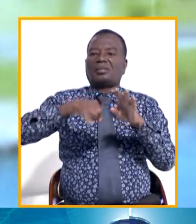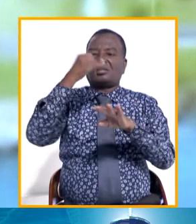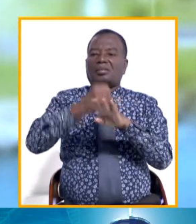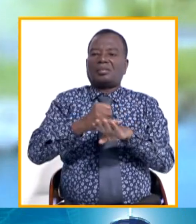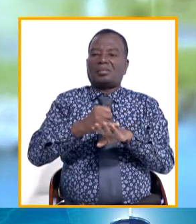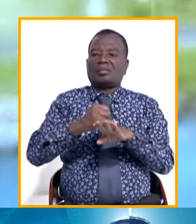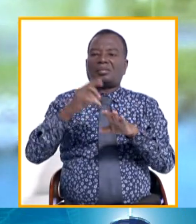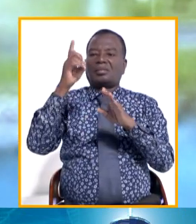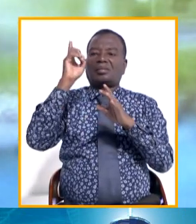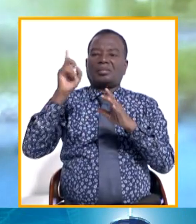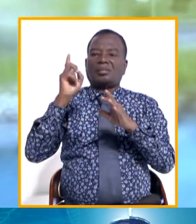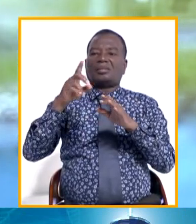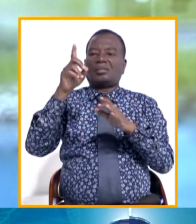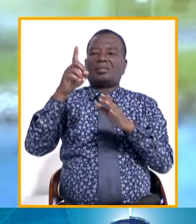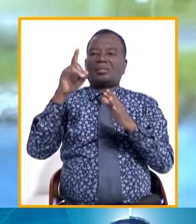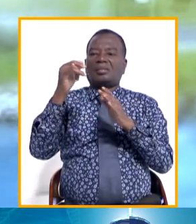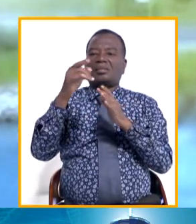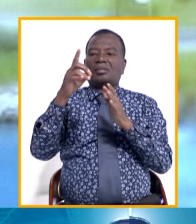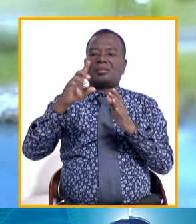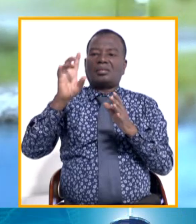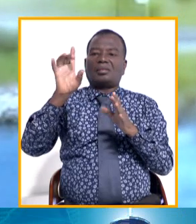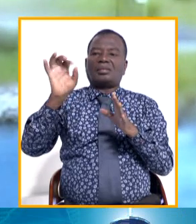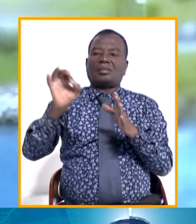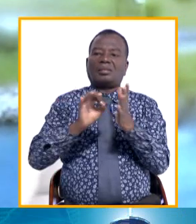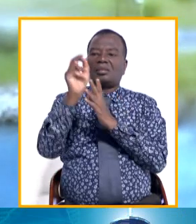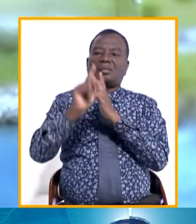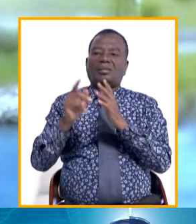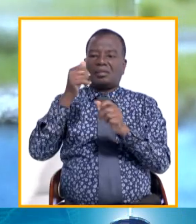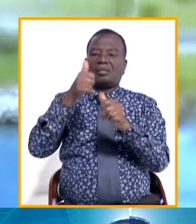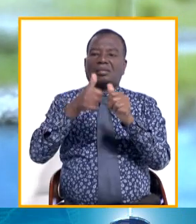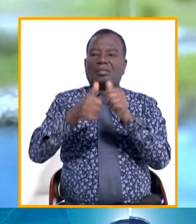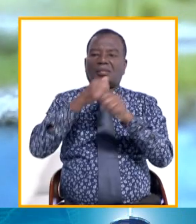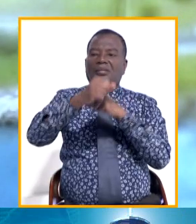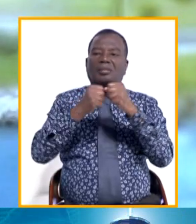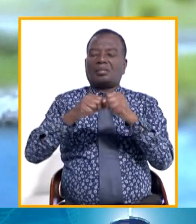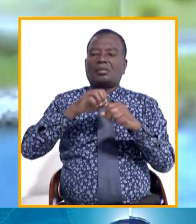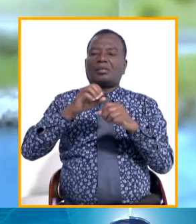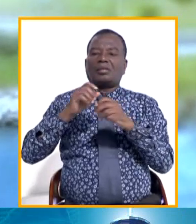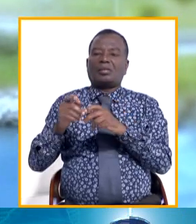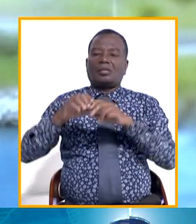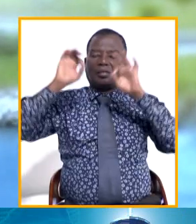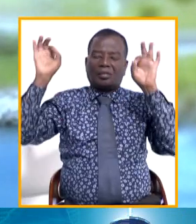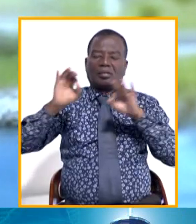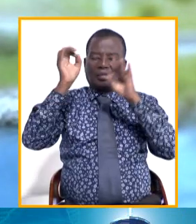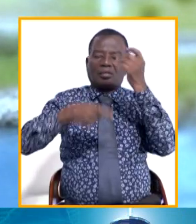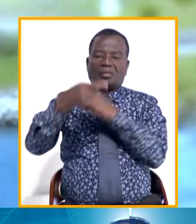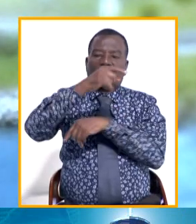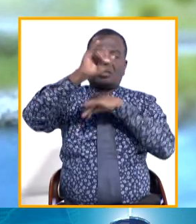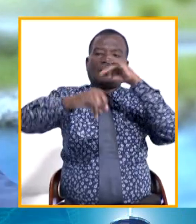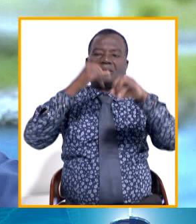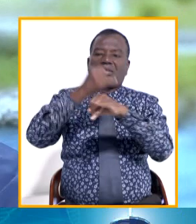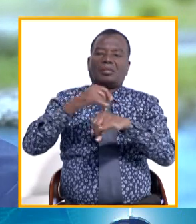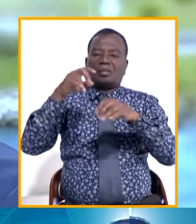institutions démocratiques et l'état de droit. Le 9 décembre de chaque année, l'on célèbre la Journée internationale de lutte contre la corruption pour